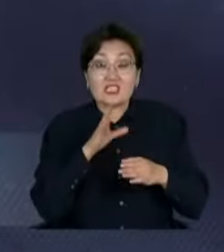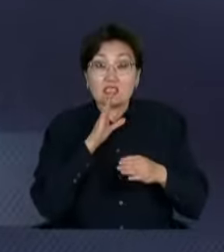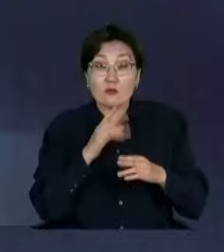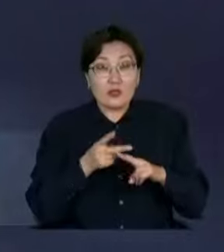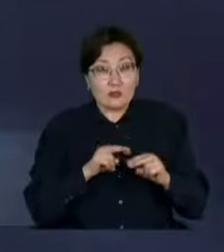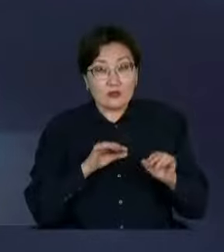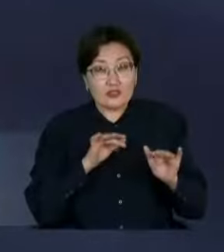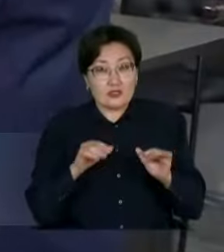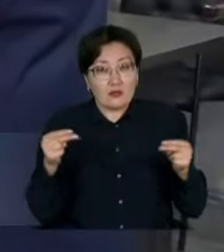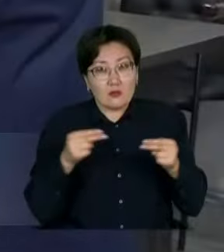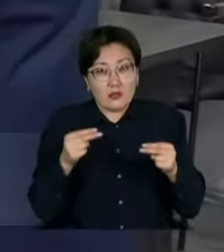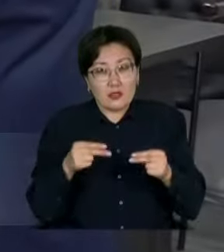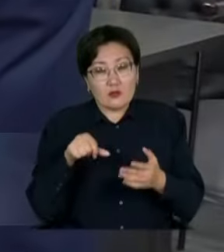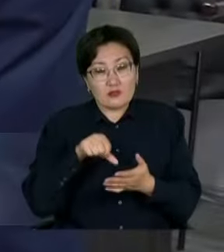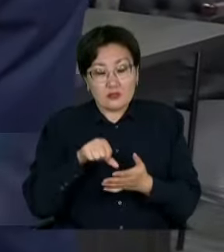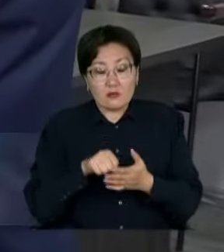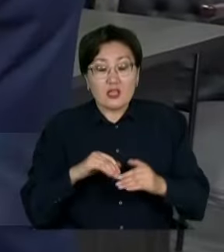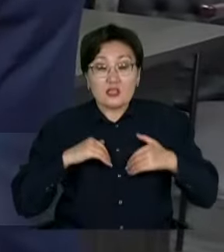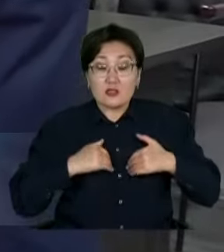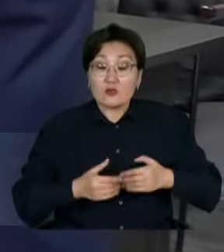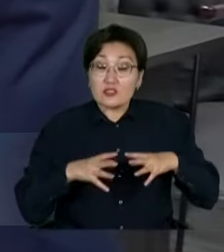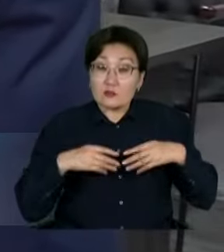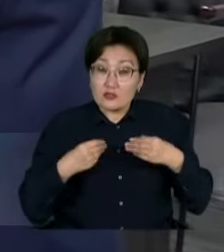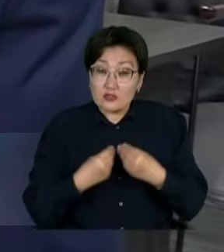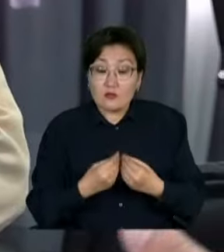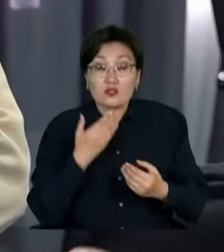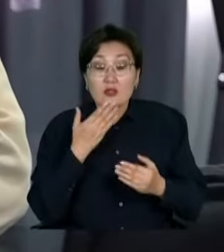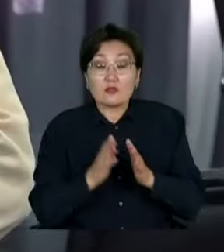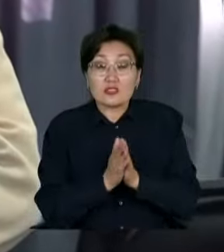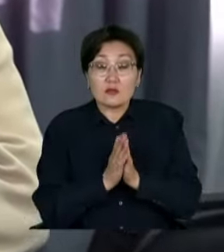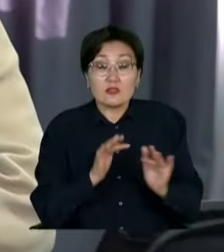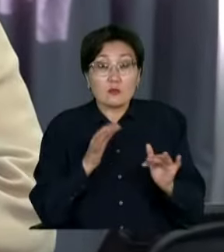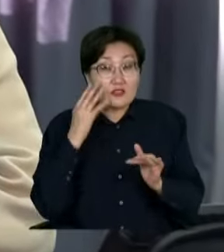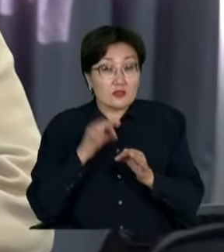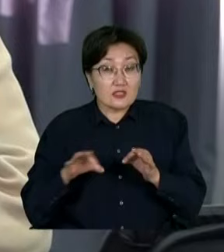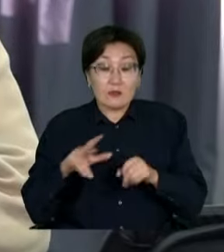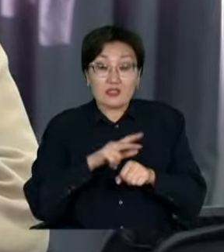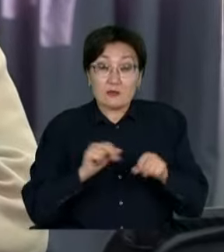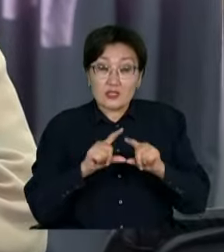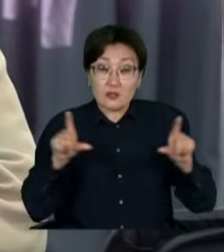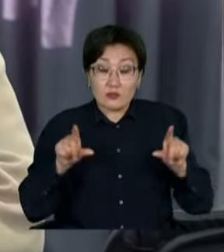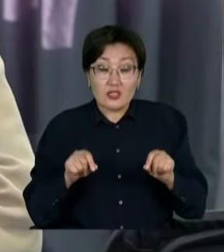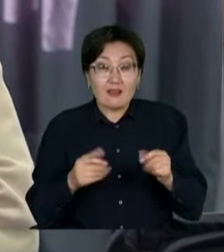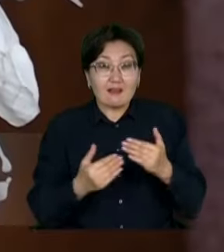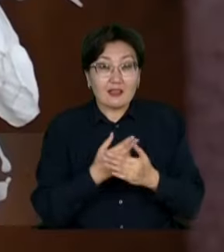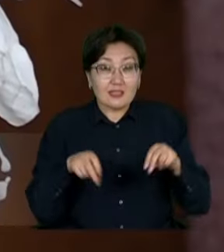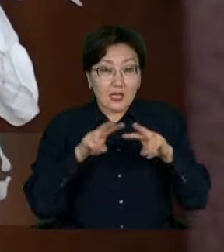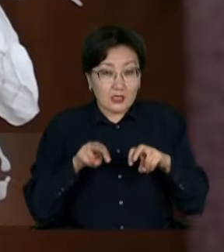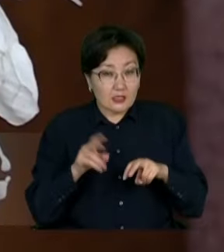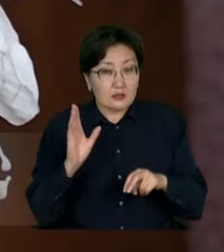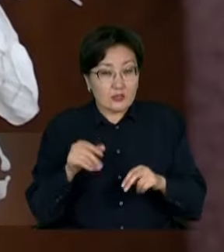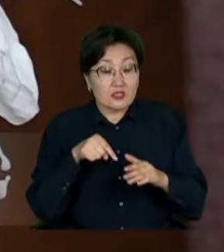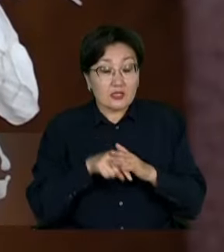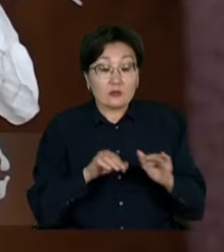істе куәгер ретінде танылыпты. Қайғыдан қан жұтып отырған отбасының сұрауы бойынша іс Алматы облысы полиция департаментінде қайта қаралатын болды. Ішкі